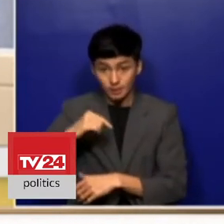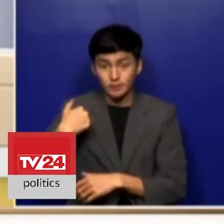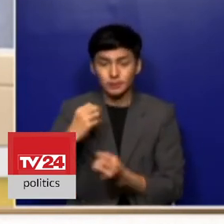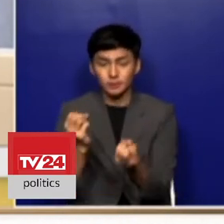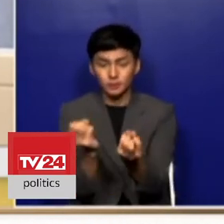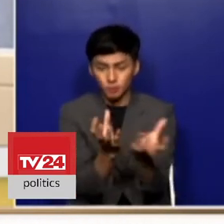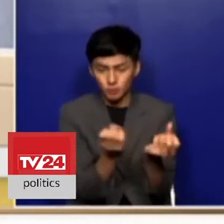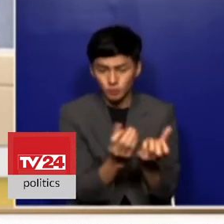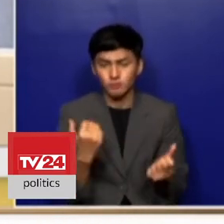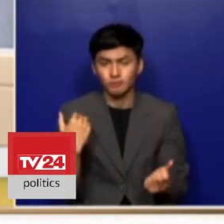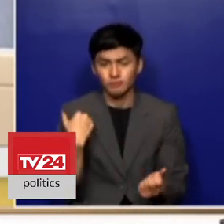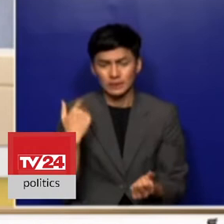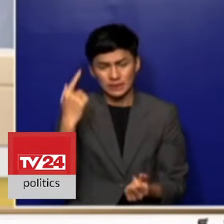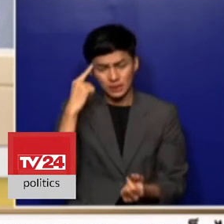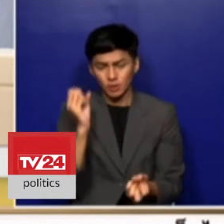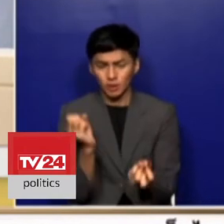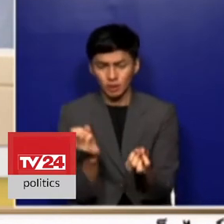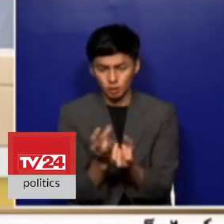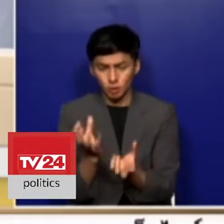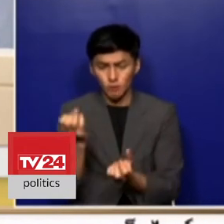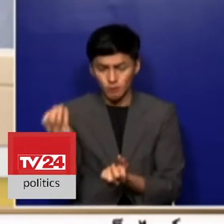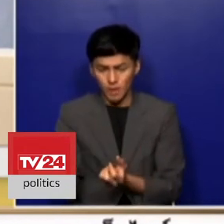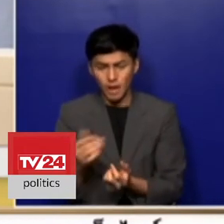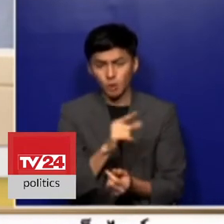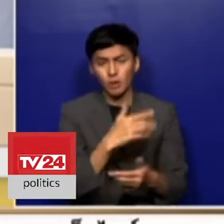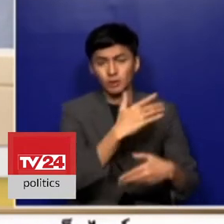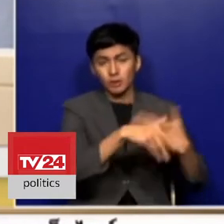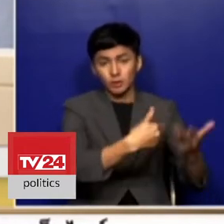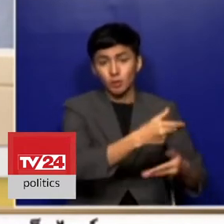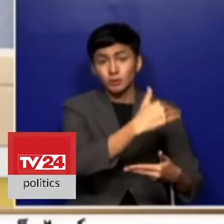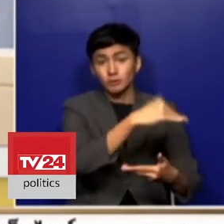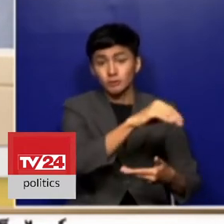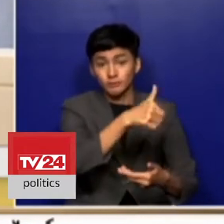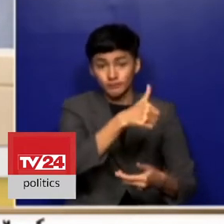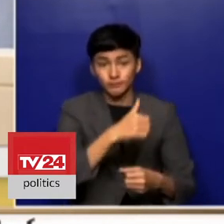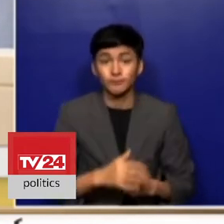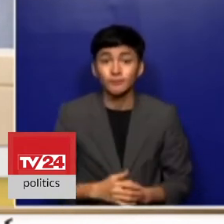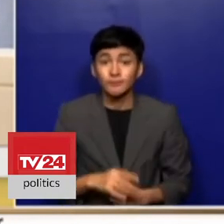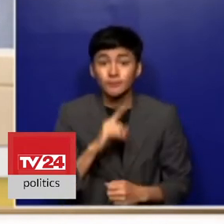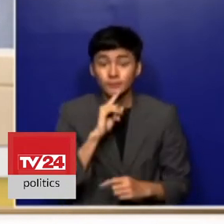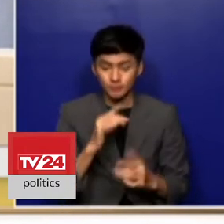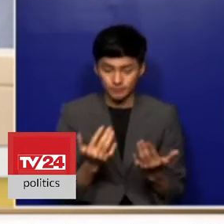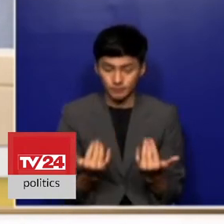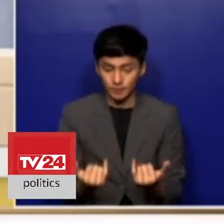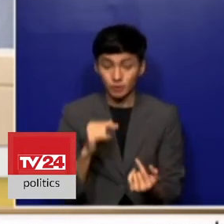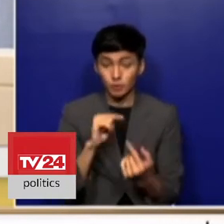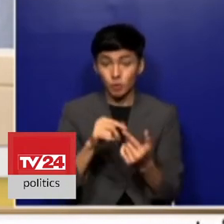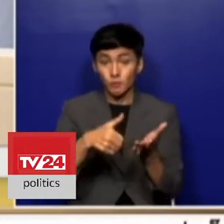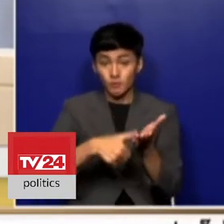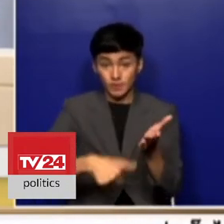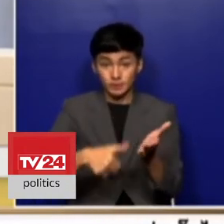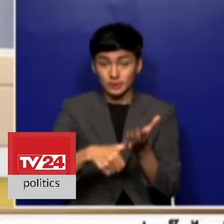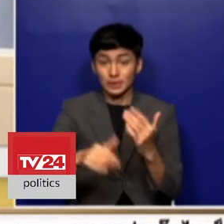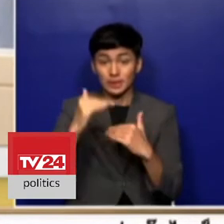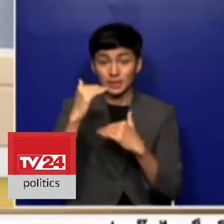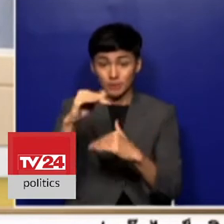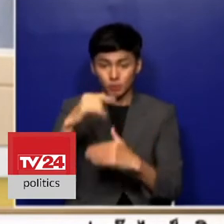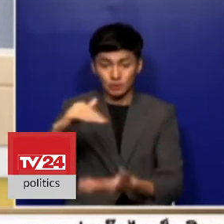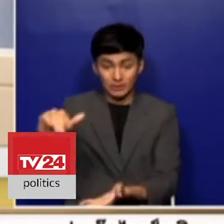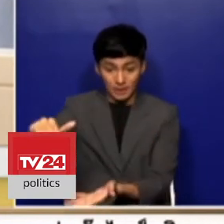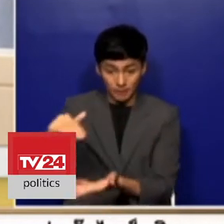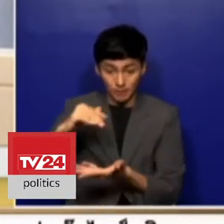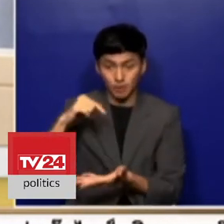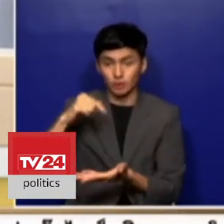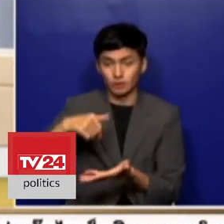จำนวนอาจจะมากกว่ากลุ่มที่ได้ประโยชน์จากการนำเข้าเสียอีกก็ได้ดังนั้นที่ฉันเห็นว่าการกำหนดอัตราภาษีนำเข้านั้นจำเป็นต้องอาศัย